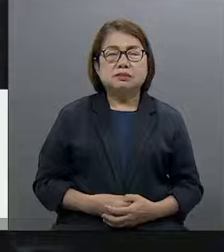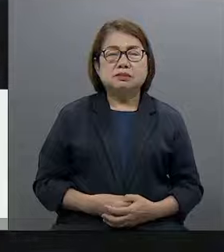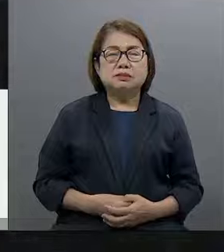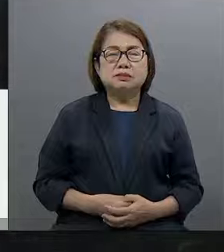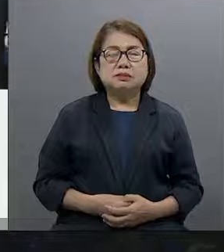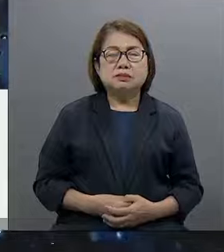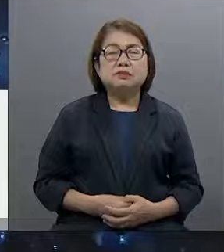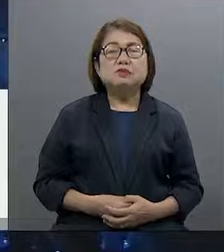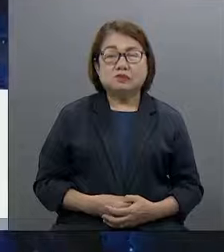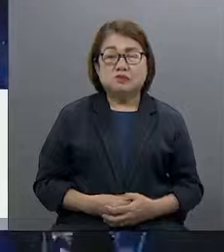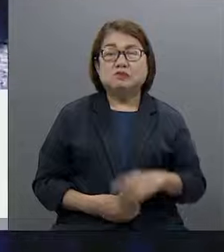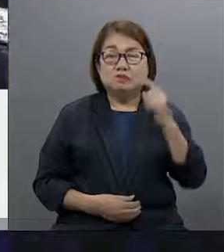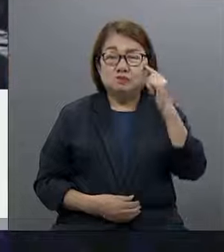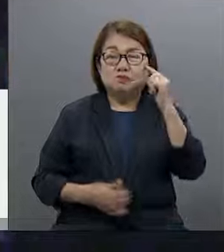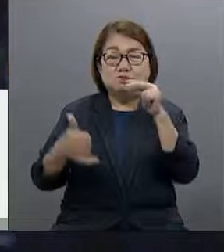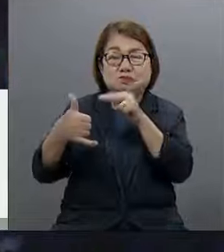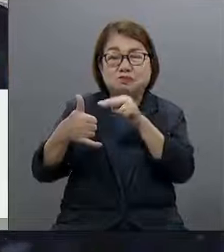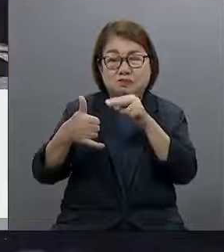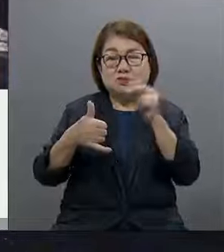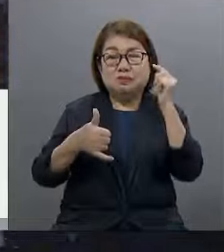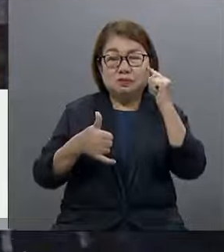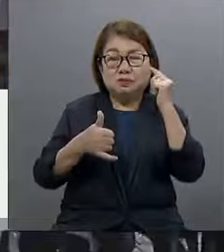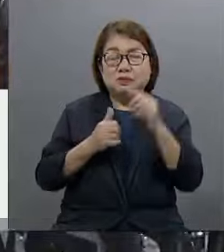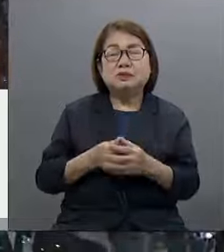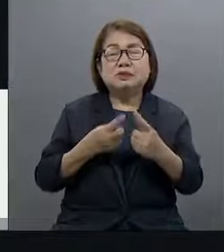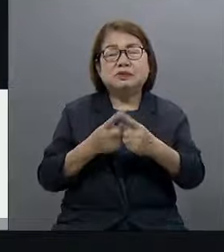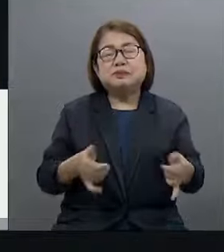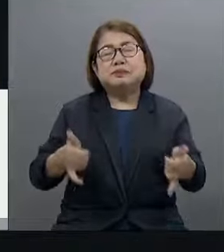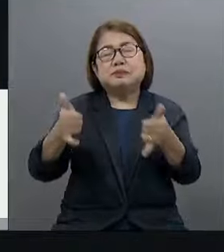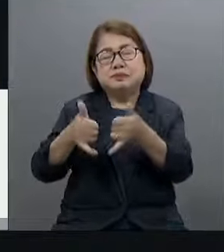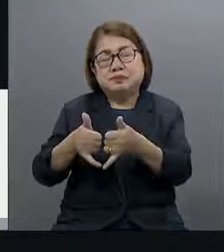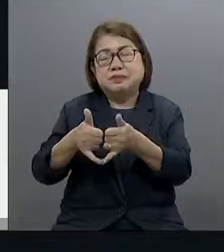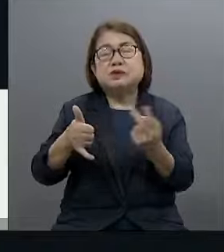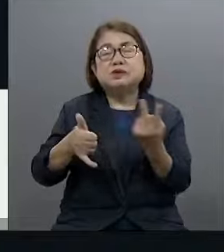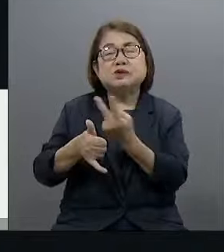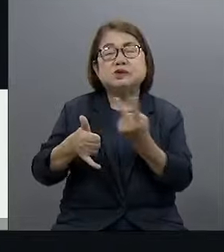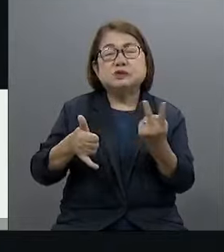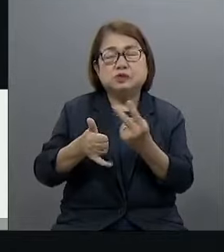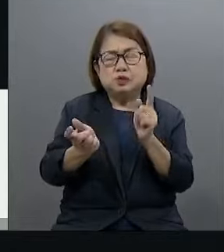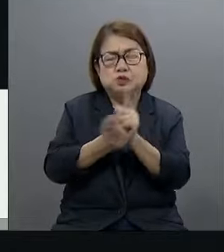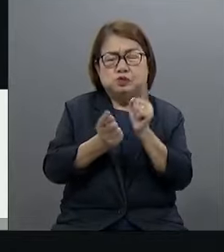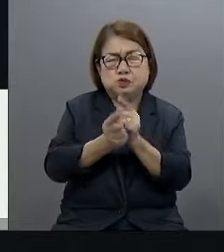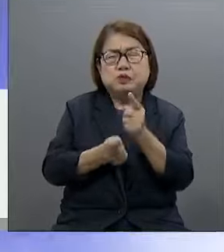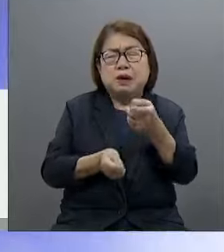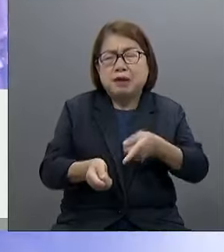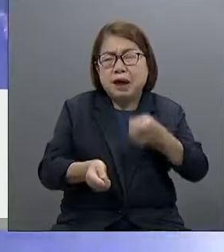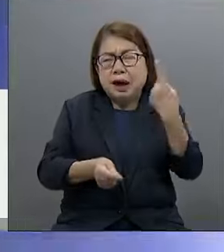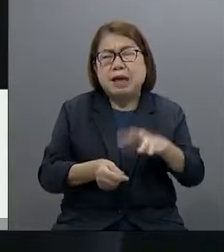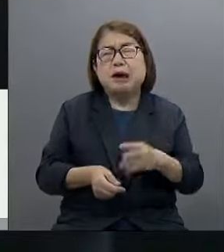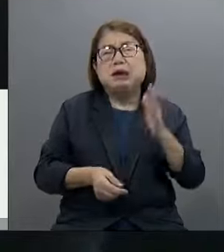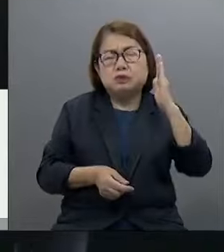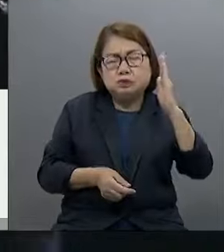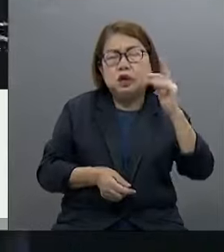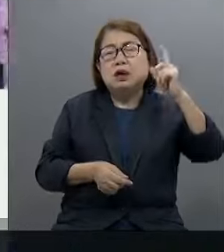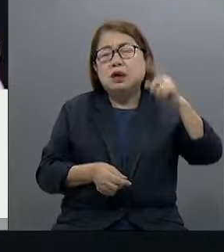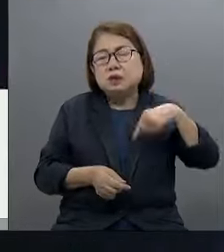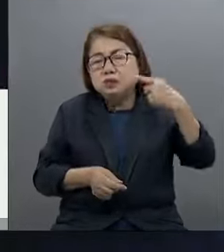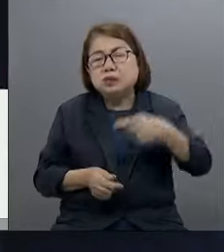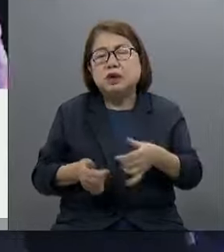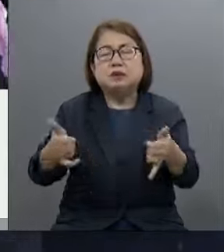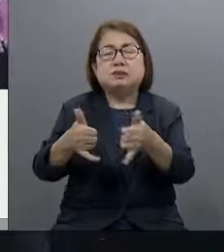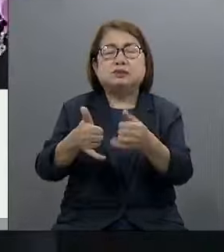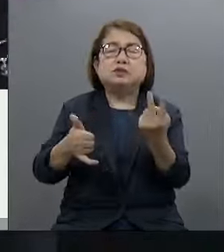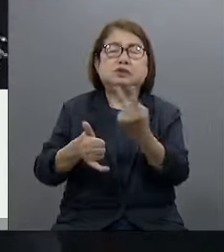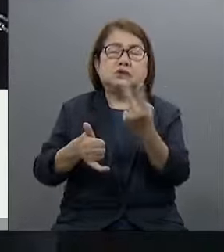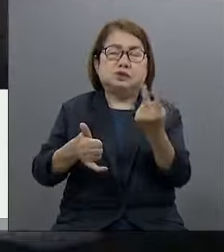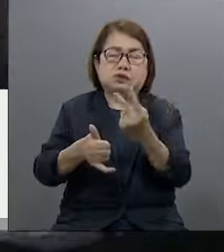จากกันมาก็นานแต่ครั้งจะมีโอกาสขึ้นร้องเพลงด้วยกันแบบนี้ทั้งสัญญาพรนารายณ์และกุหลาบร้อยรัศมีหรือแนนซี่ท็อปไ